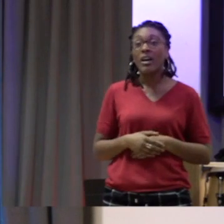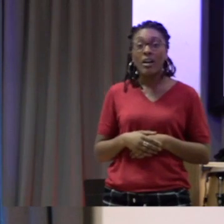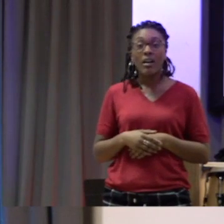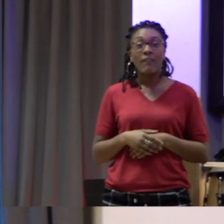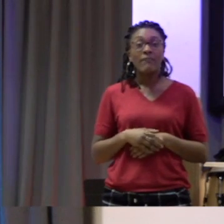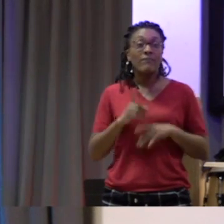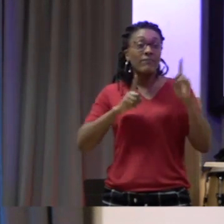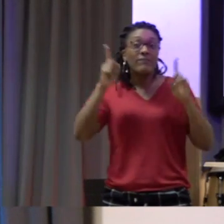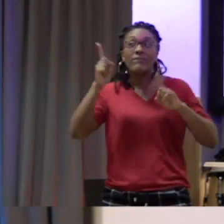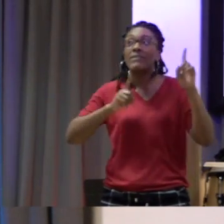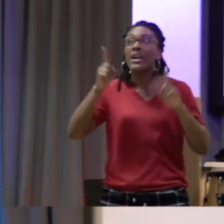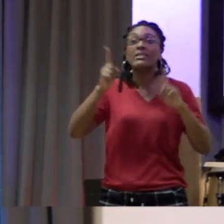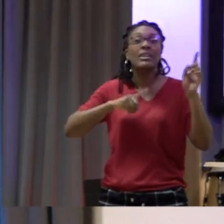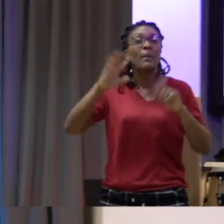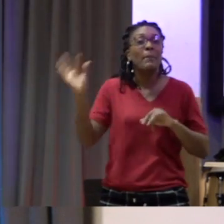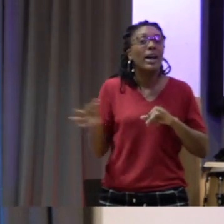festin des noces.